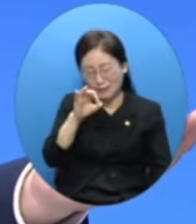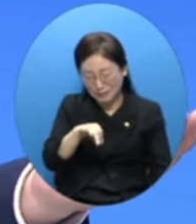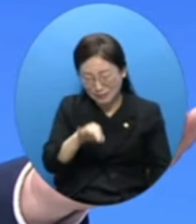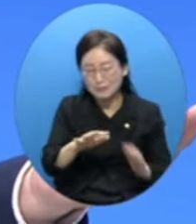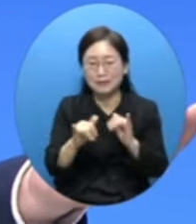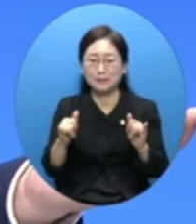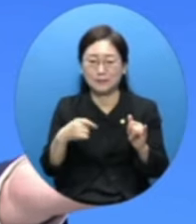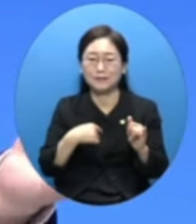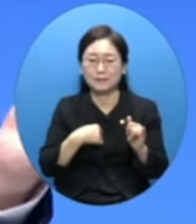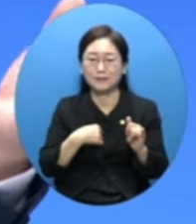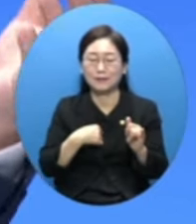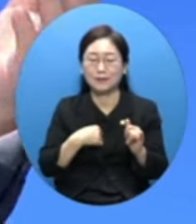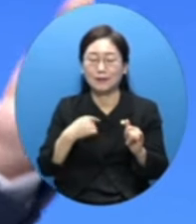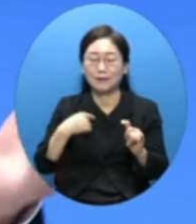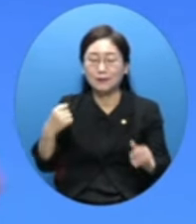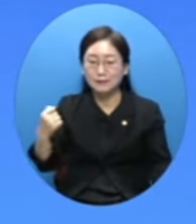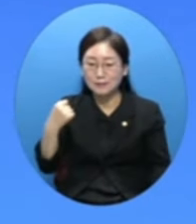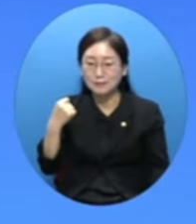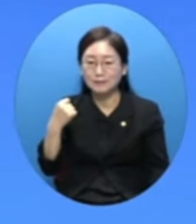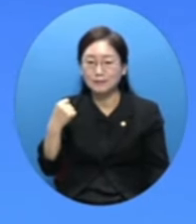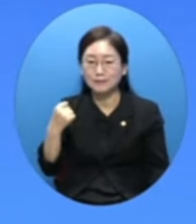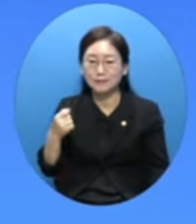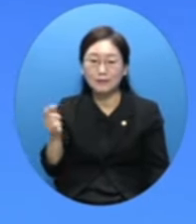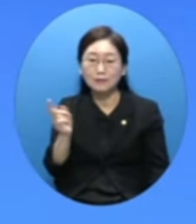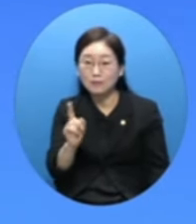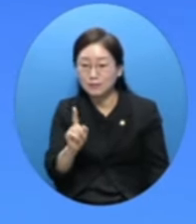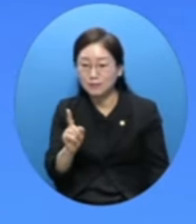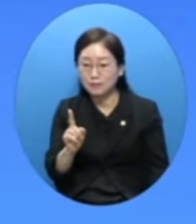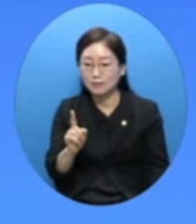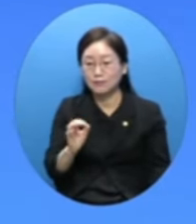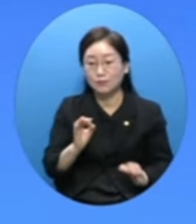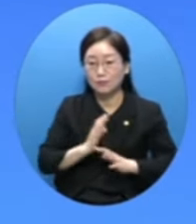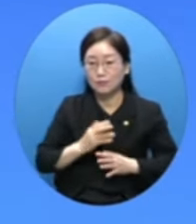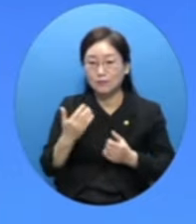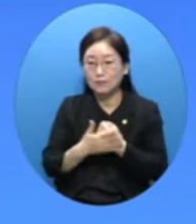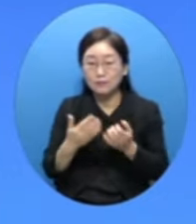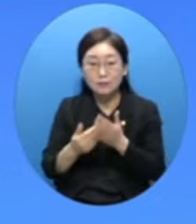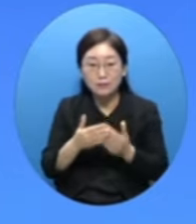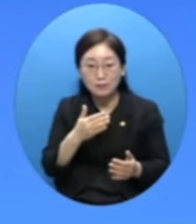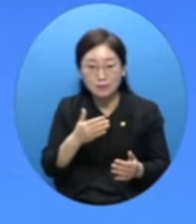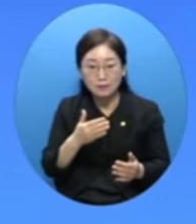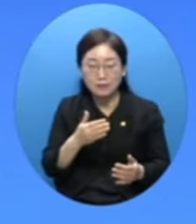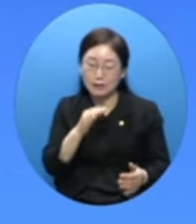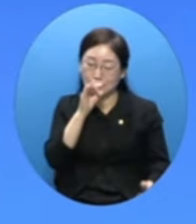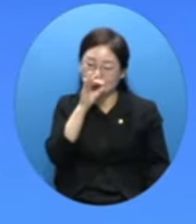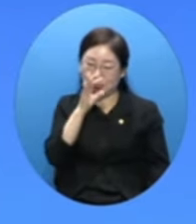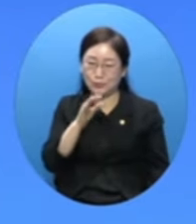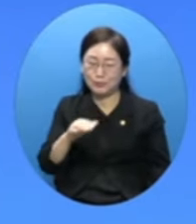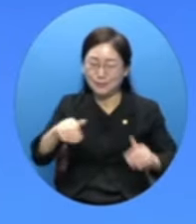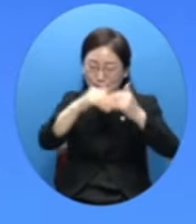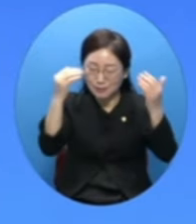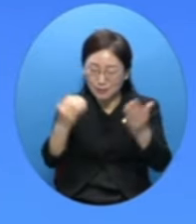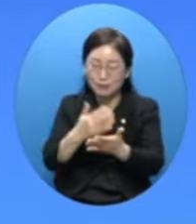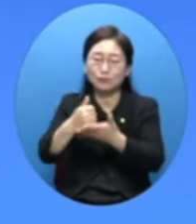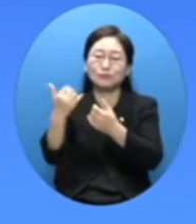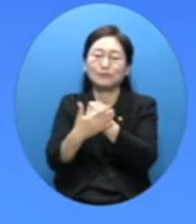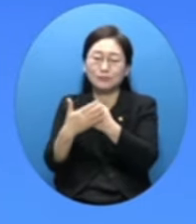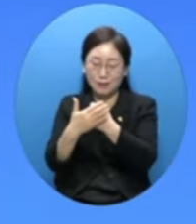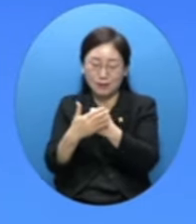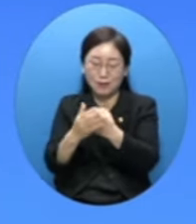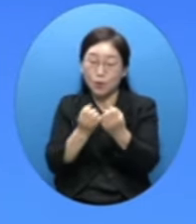아닙니다 내 힘으로 어떻게 내가이 놀라운 은혜를 체험할 수 있습니까 모든 것이 주님의 은혜입니다 이것이 의로움이